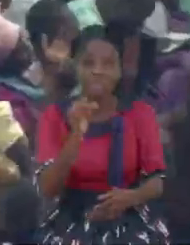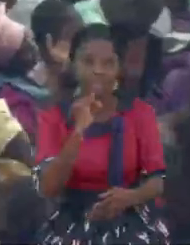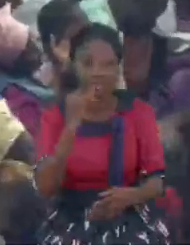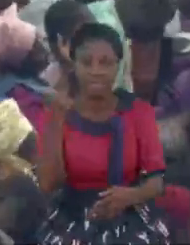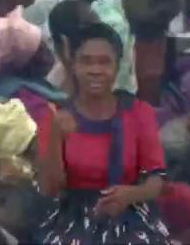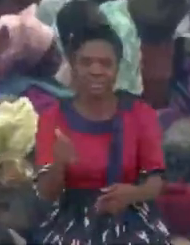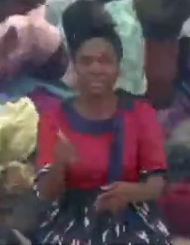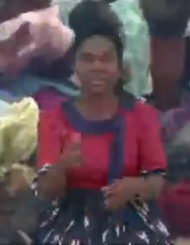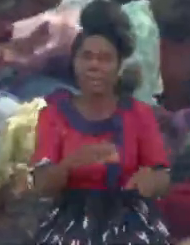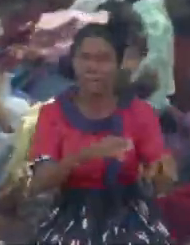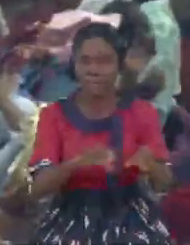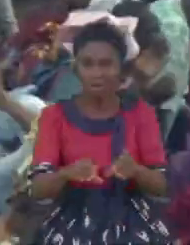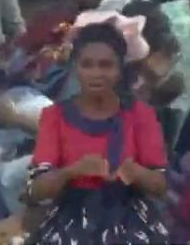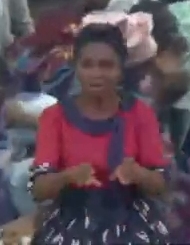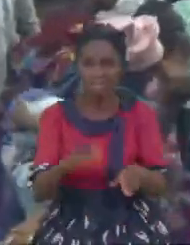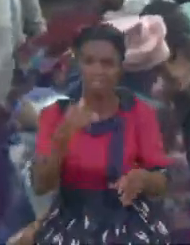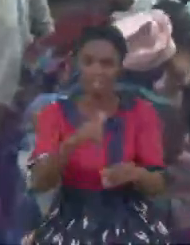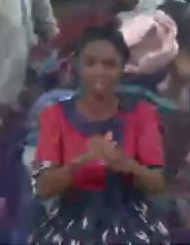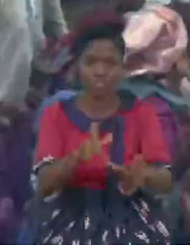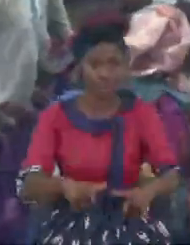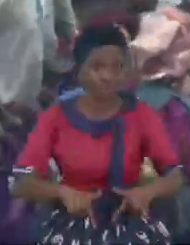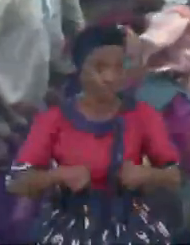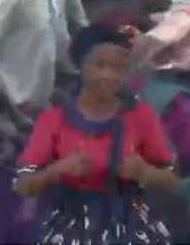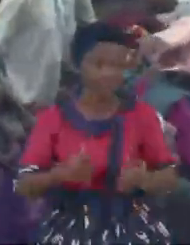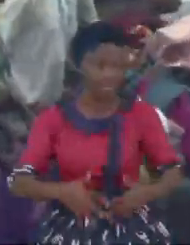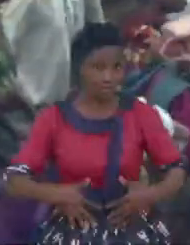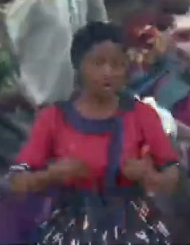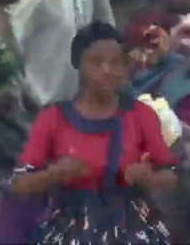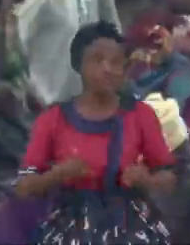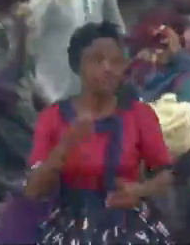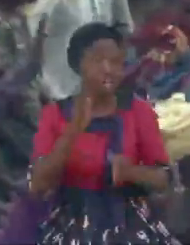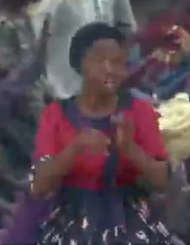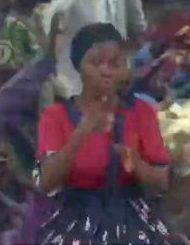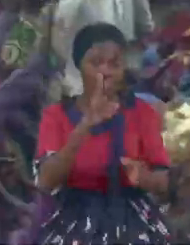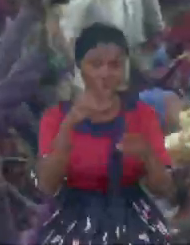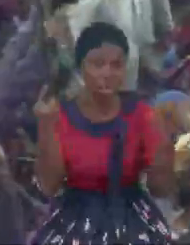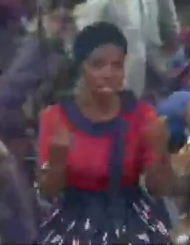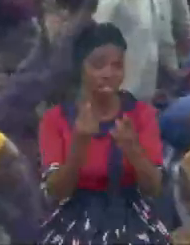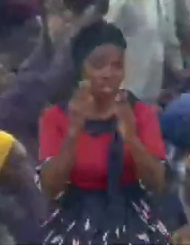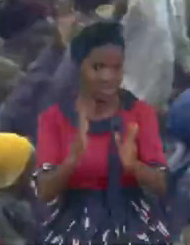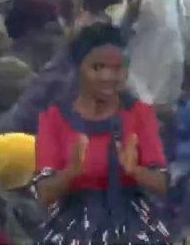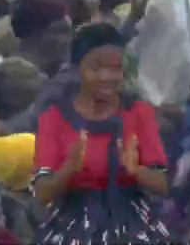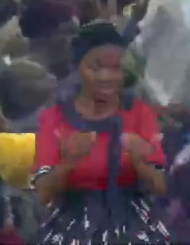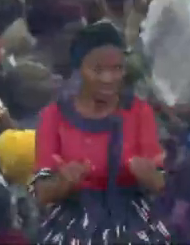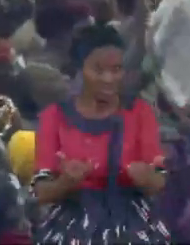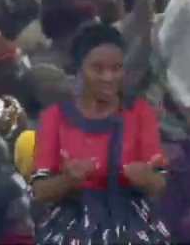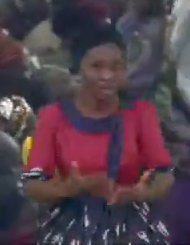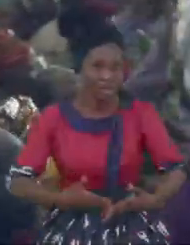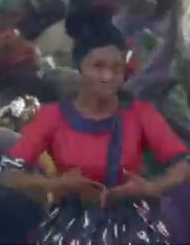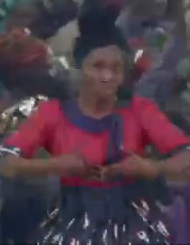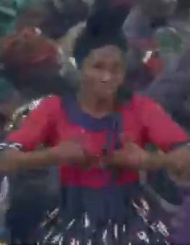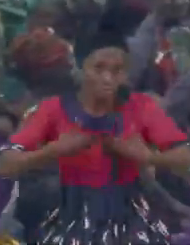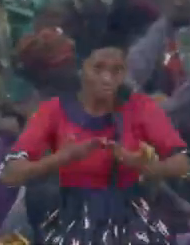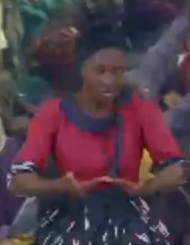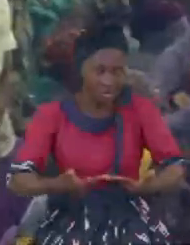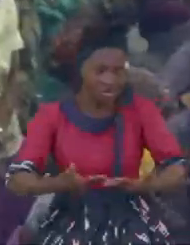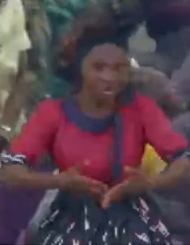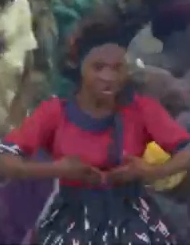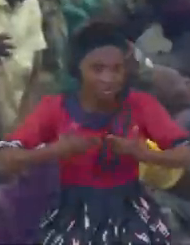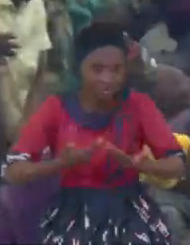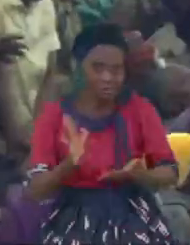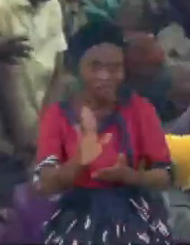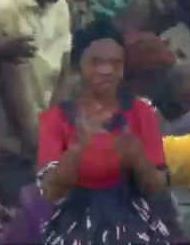la réalisation dans ta vie. Ce sera fait. Si tu es pécheur, confesse tes péchés au Seigneur. Il y a l'assurance que le Seigneur va